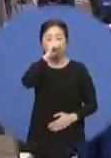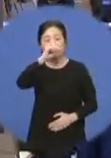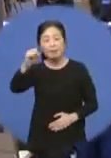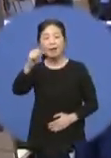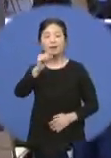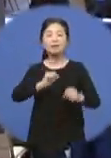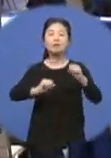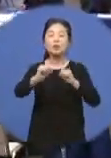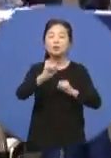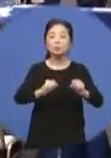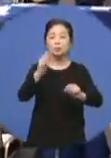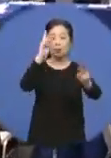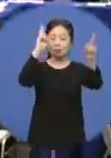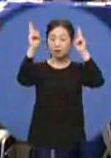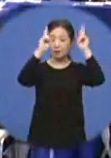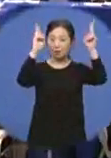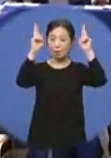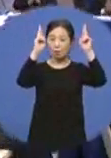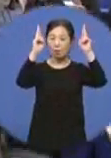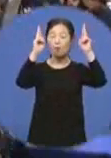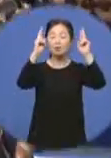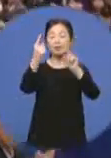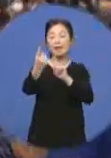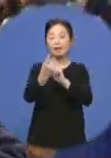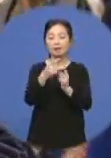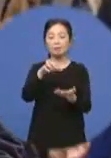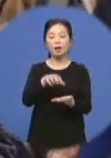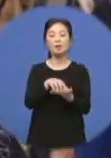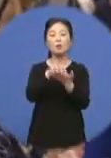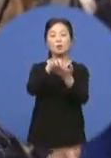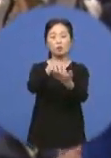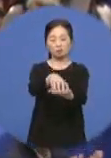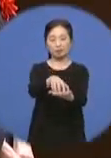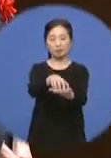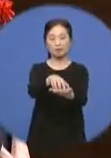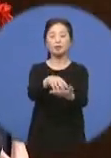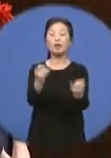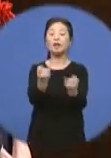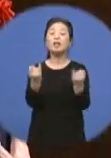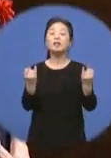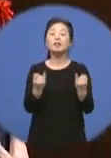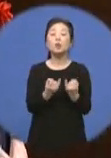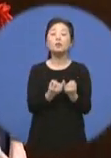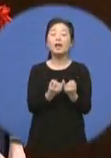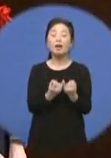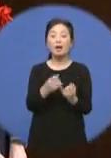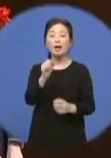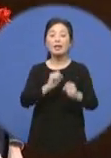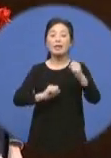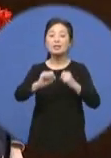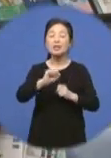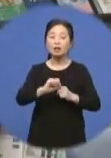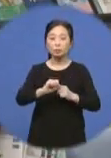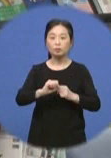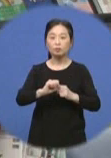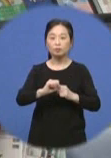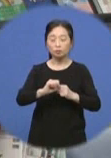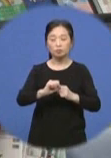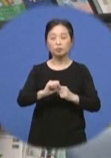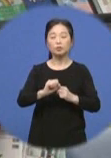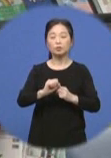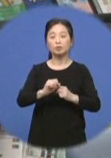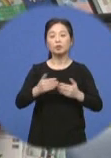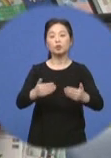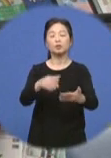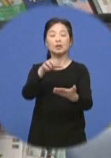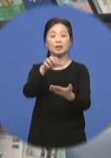業さんには表彰をさせてもらってまして、女性活躍推進賞という賞を去年はですね、3